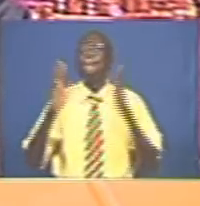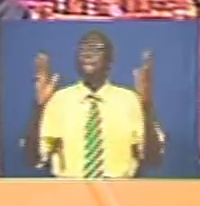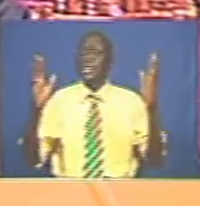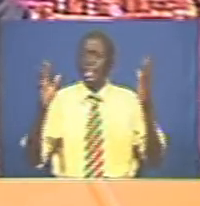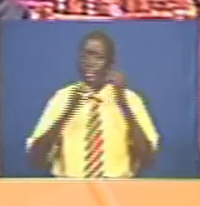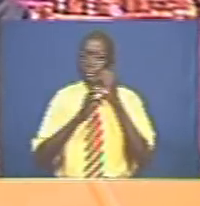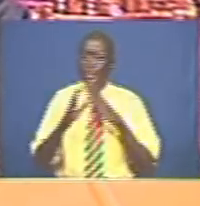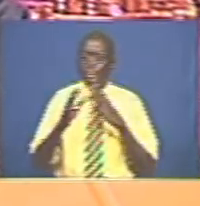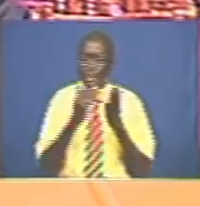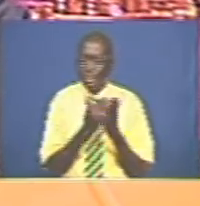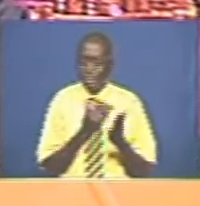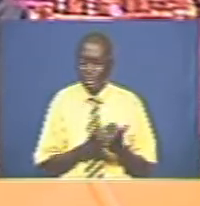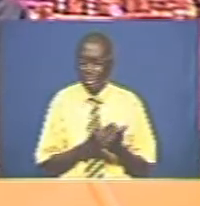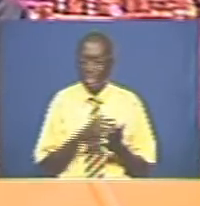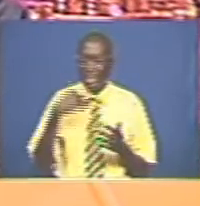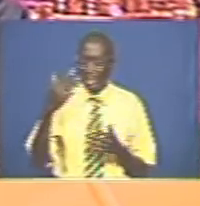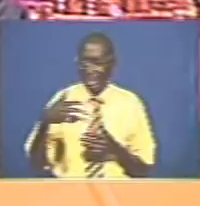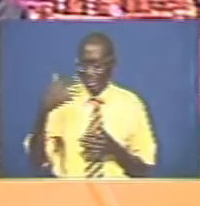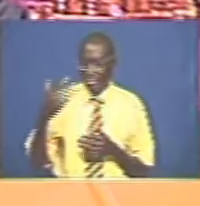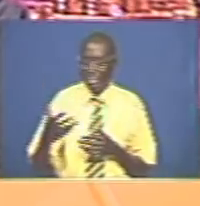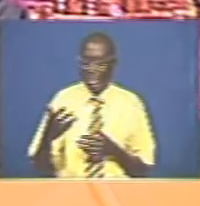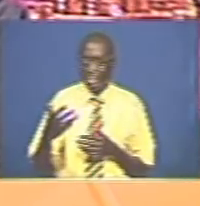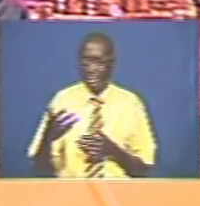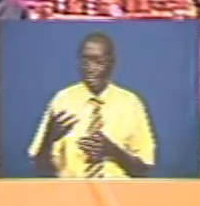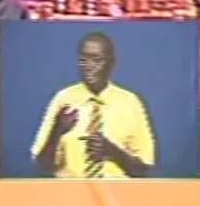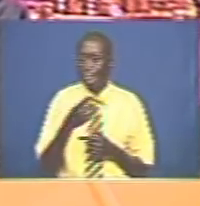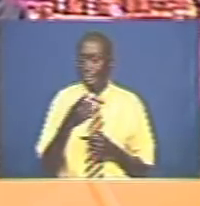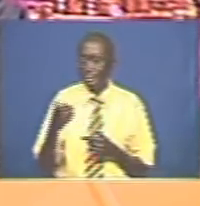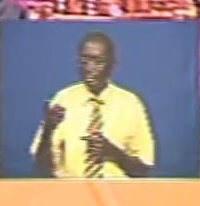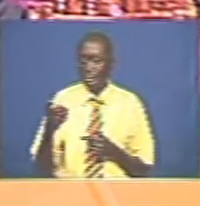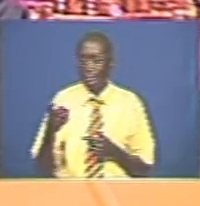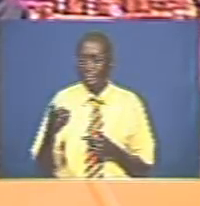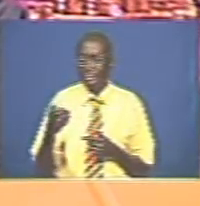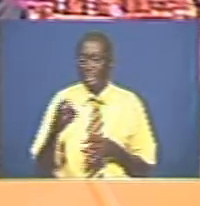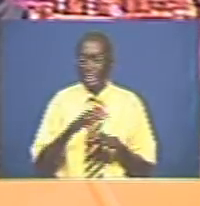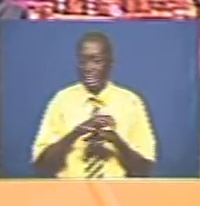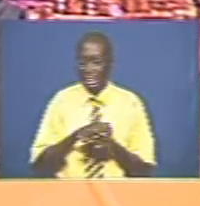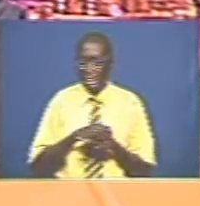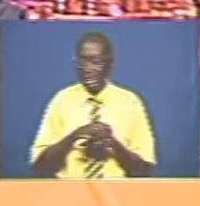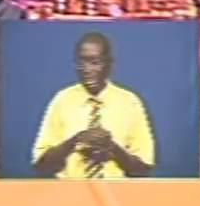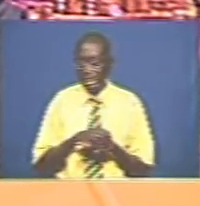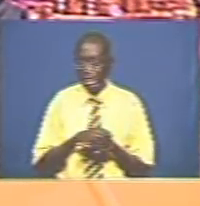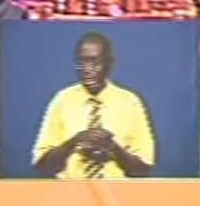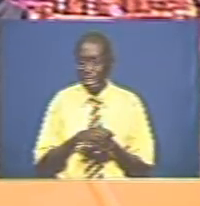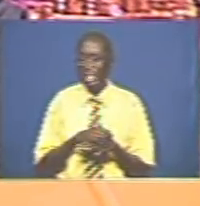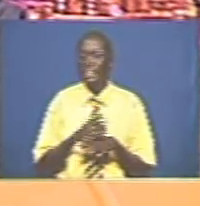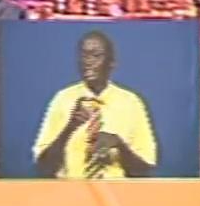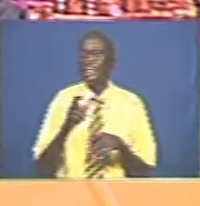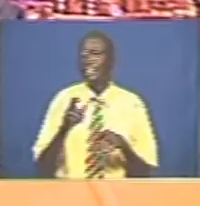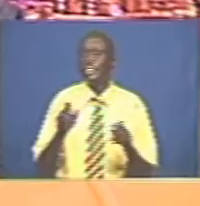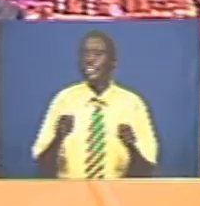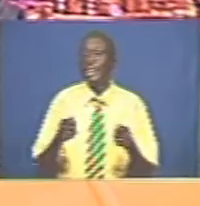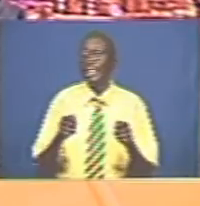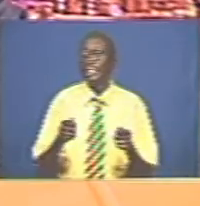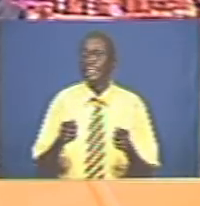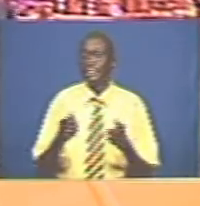Kenya, kinacho kwenda kila siku katika idhaa ya Kiingereza ya KBC, yani